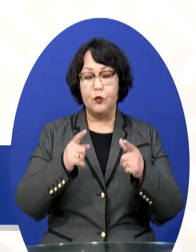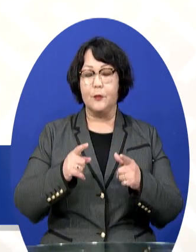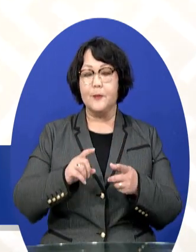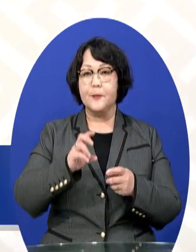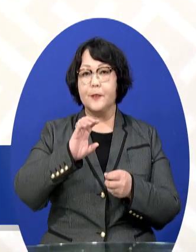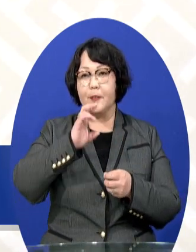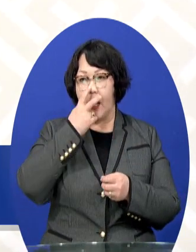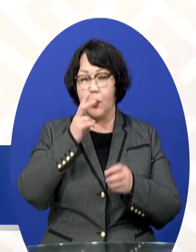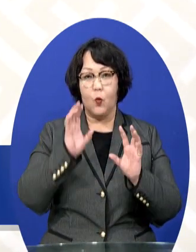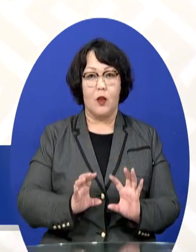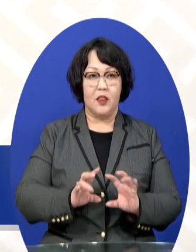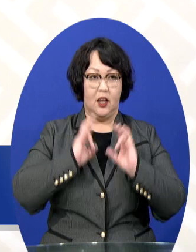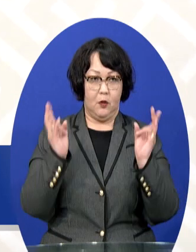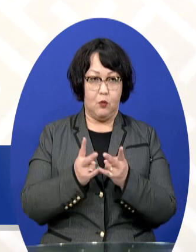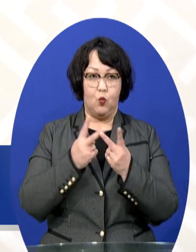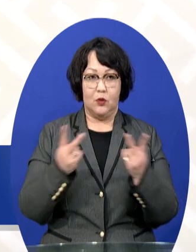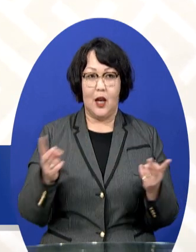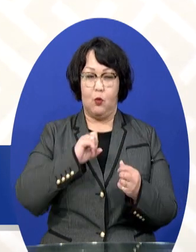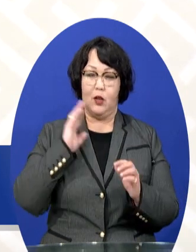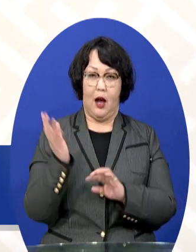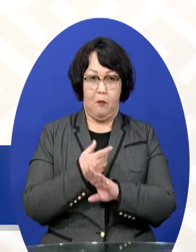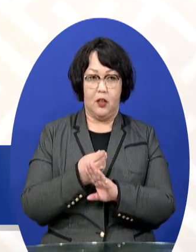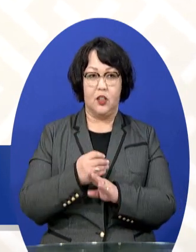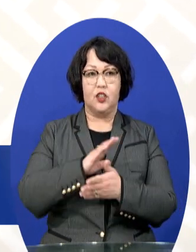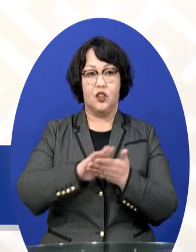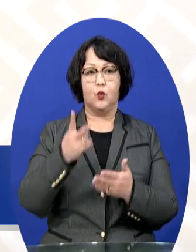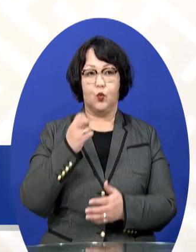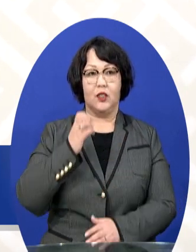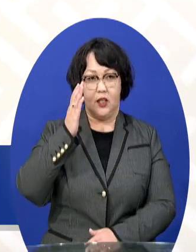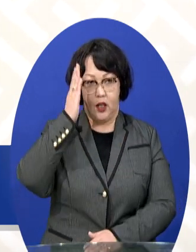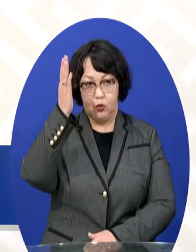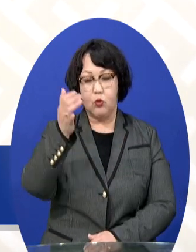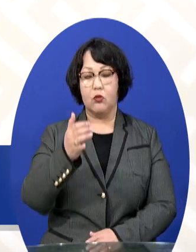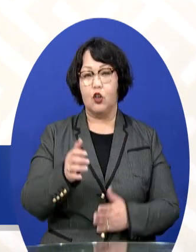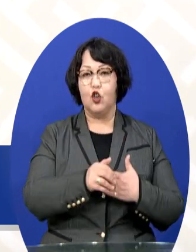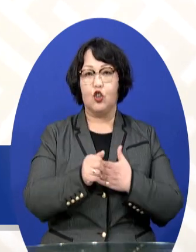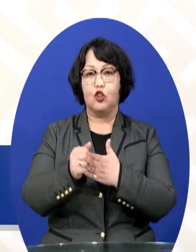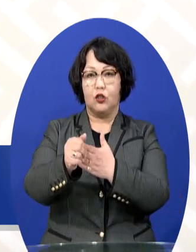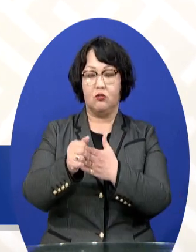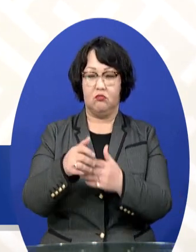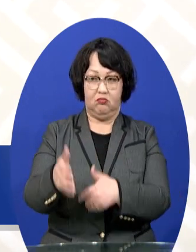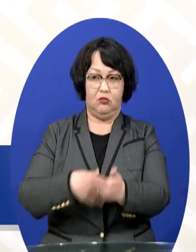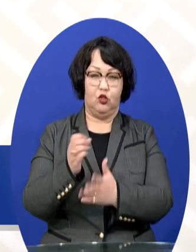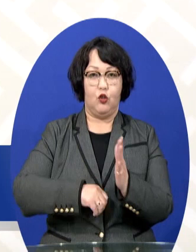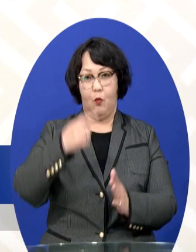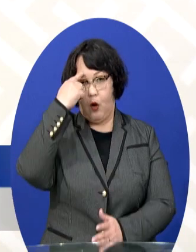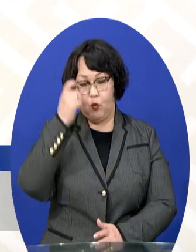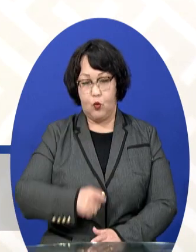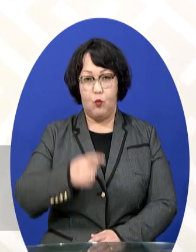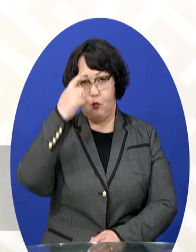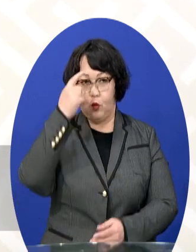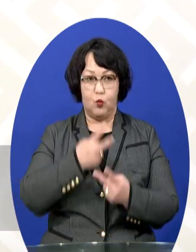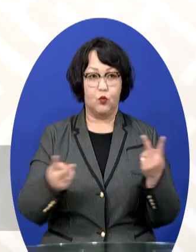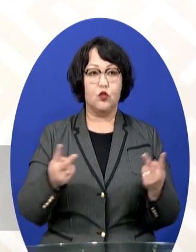одоо бас үндэсний аюулгүй байдал манай энэ шинэ үе ирээдүйг одоо хөтлөж авч явах ёстой. Монгол хүн, Монгол үндэсний онцлогоо авч